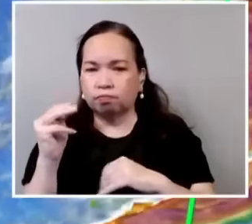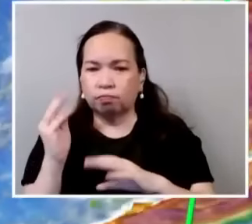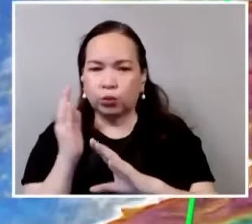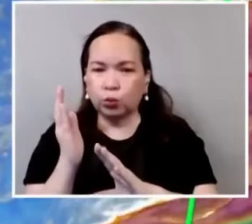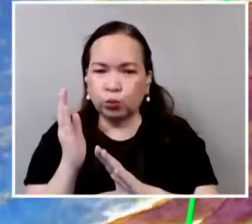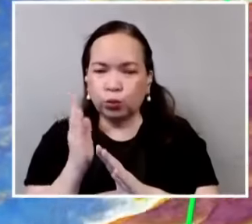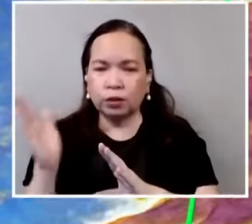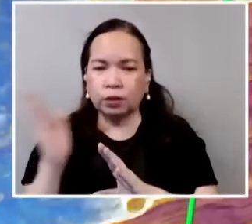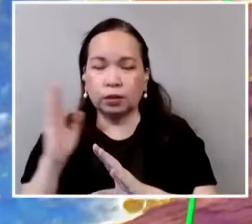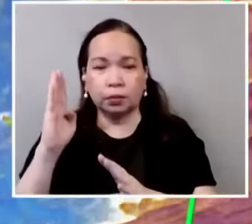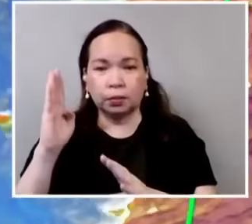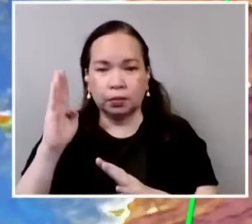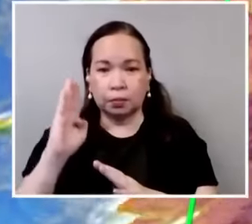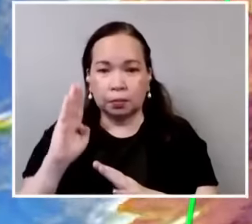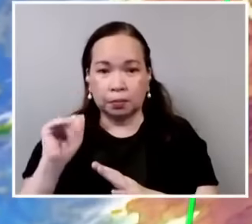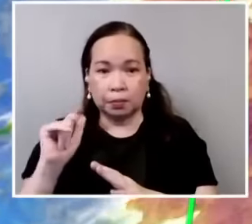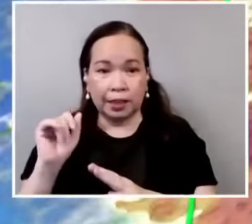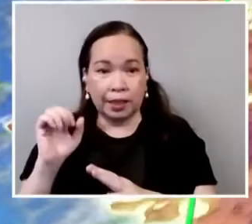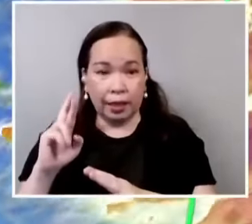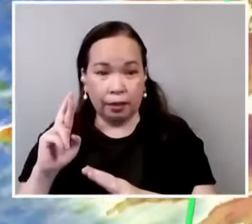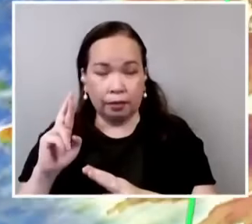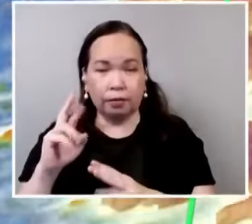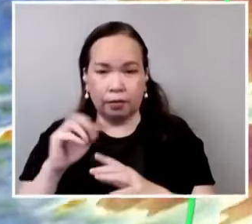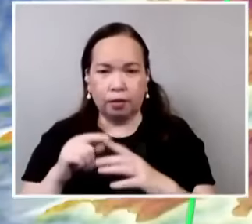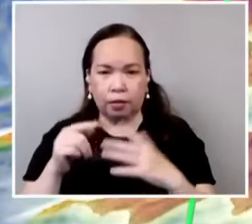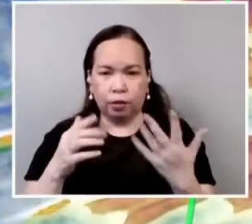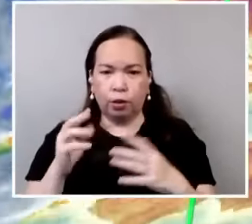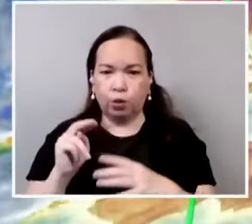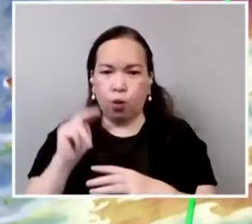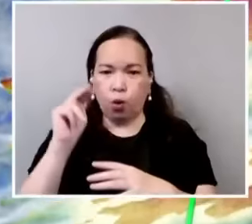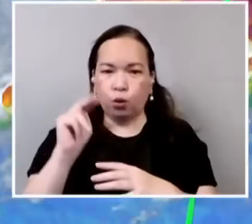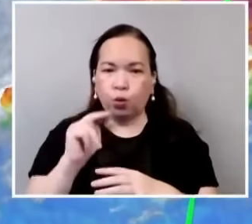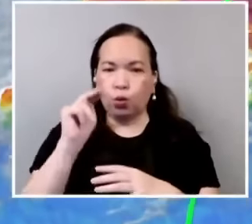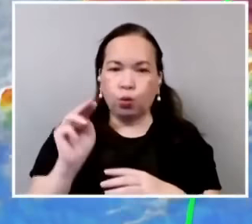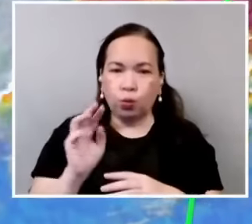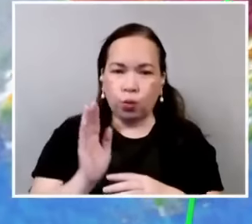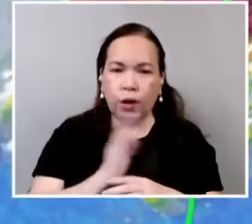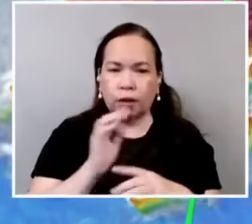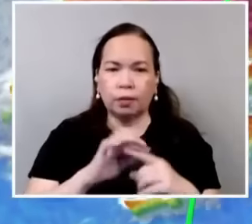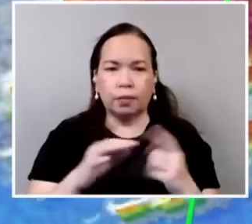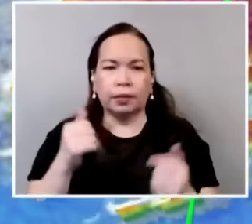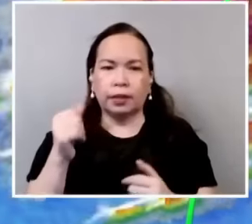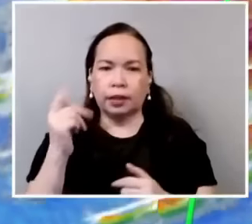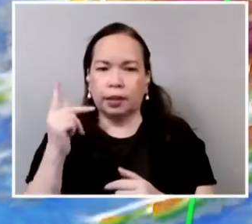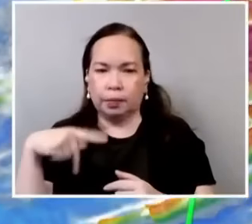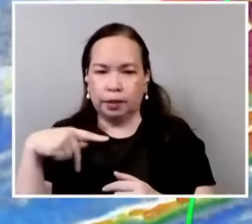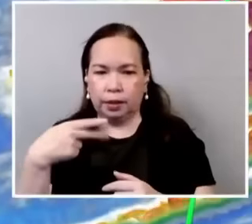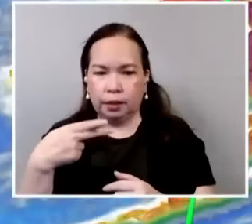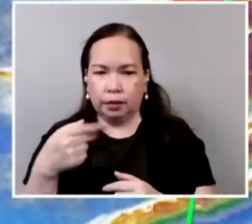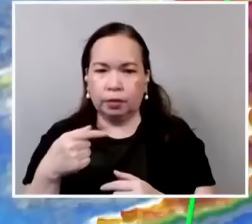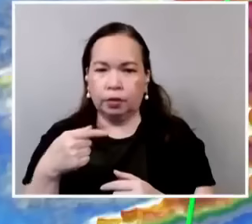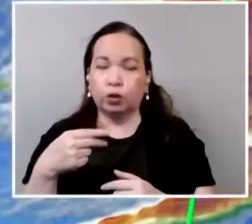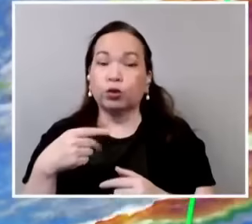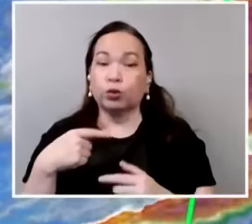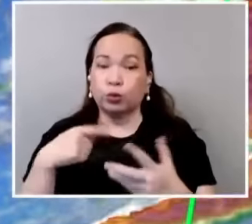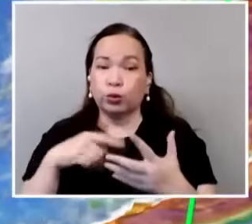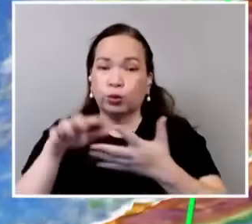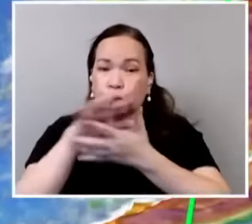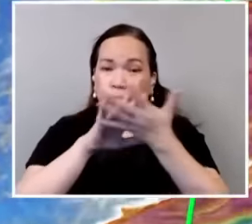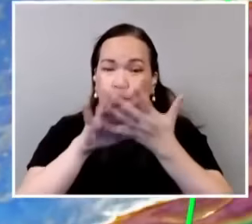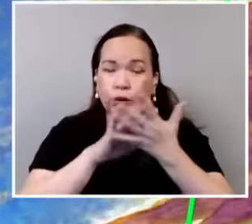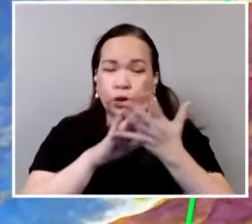Aurora at kumikilos pa north-northwest sa bilis na 10 kilometers per hour. Humahampas na po ang kaulapan ng bagyo sa silangang bahagi